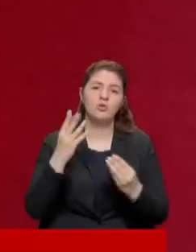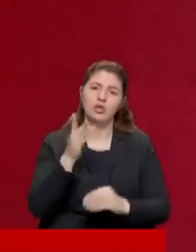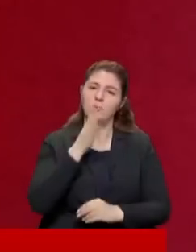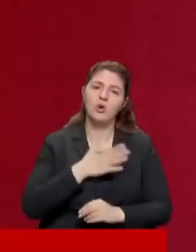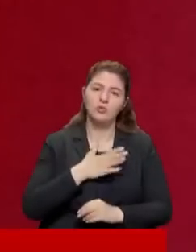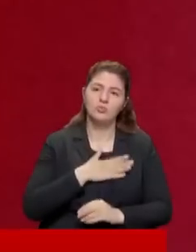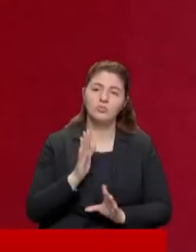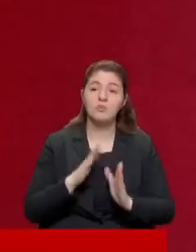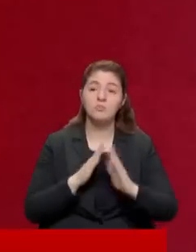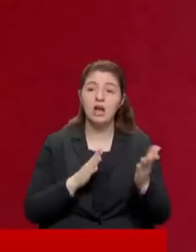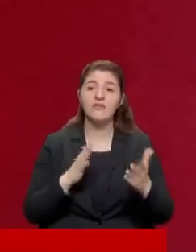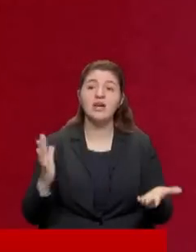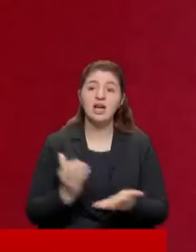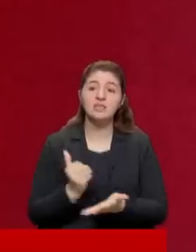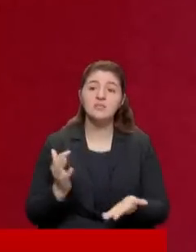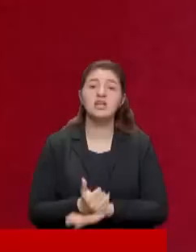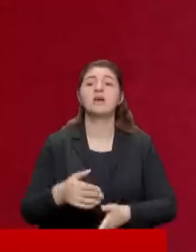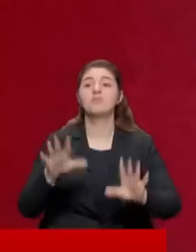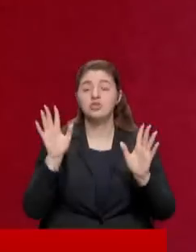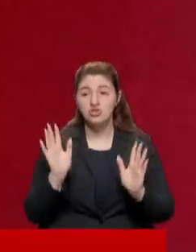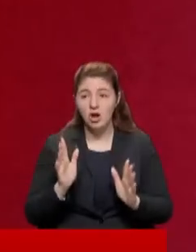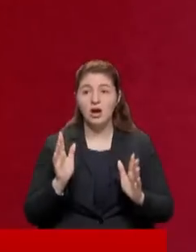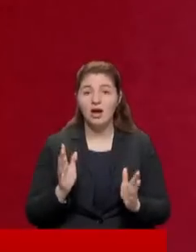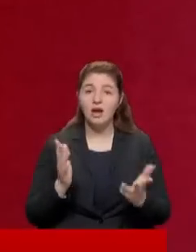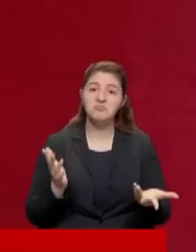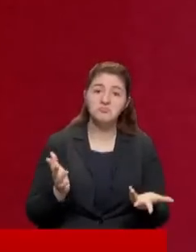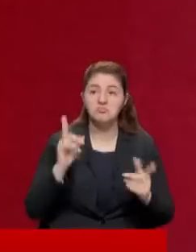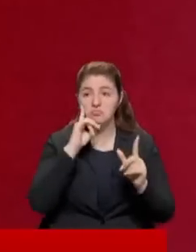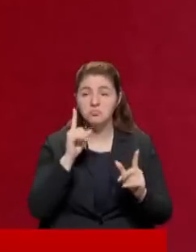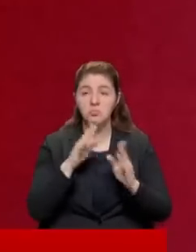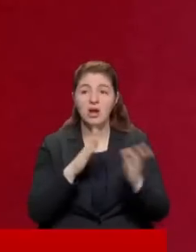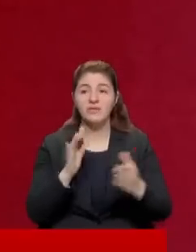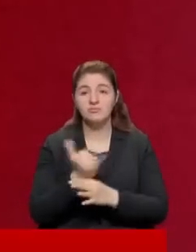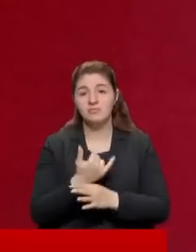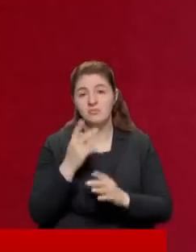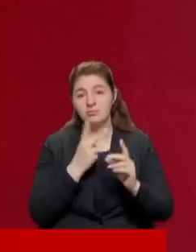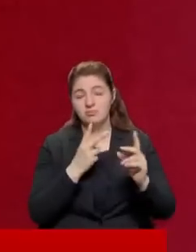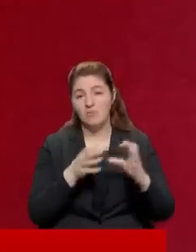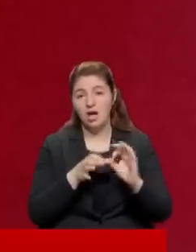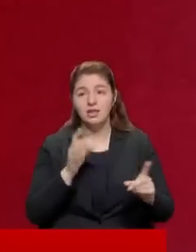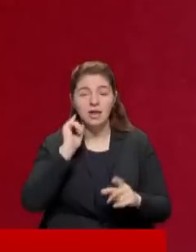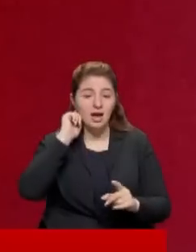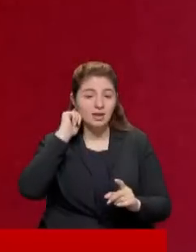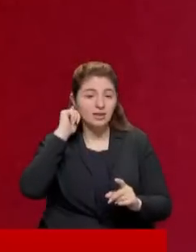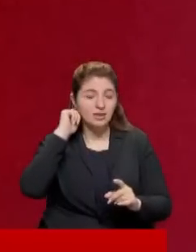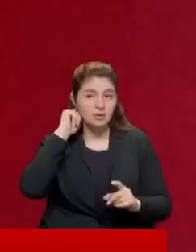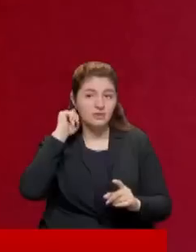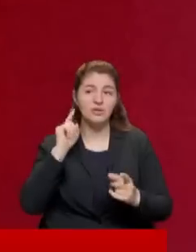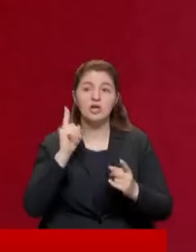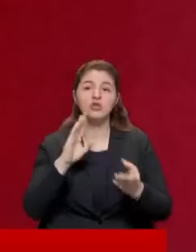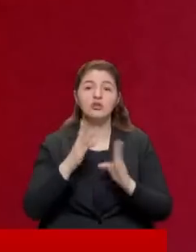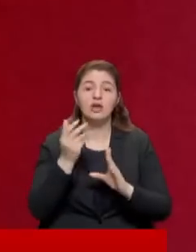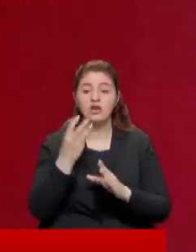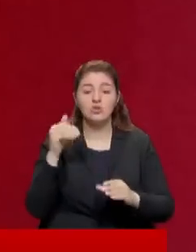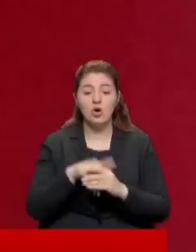biliyoruz. Muhalefetin kazanıp kazanmayacağı muhalefetin maharetine bağlı. Yani ya da birinci turda kaç oyla